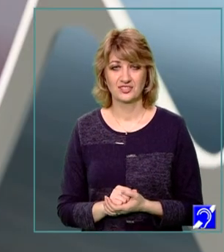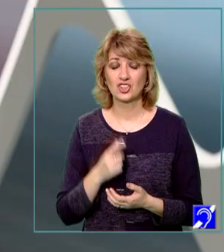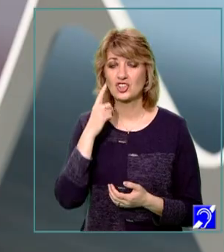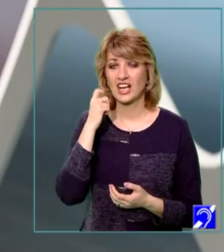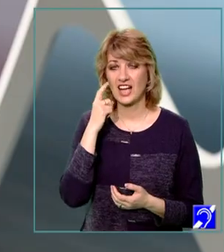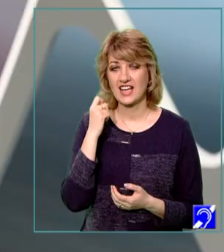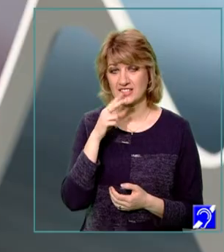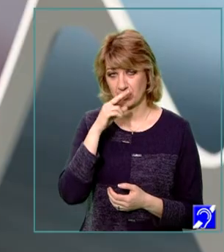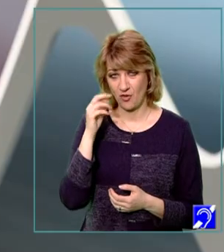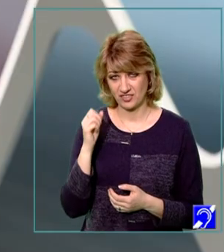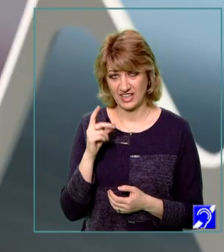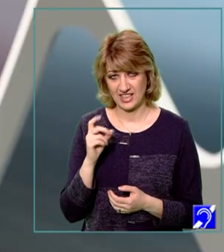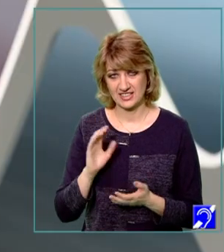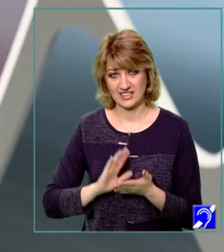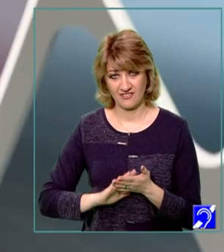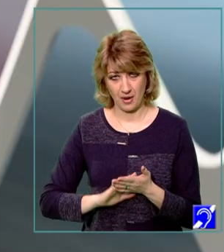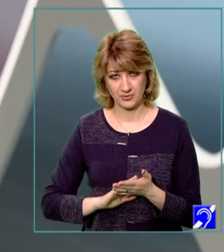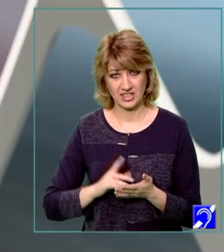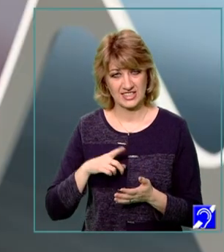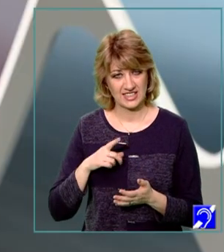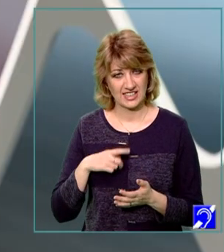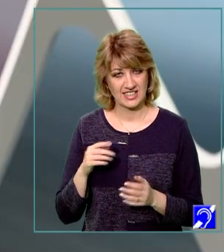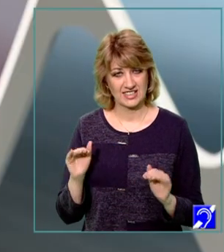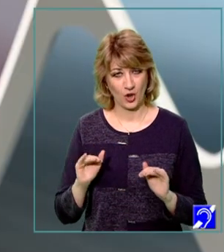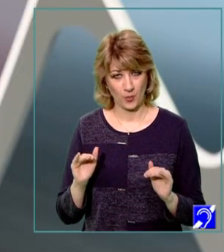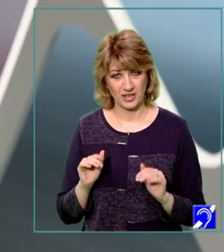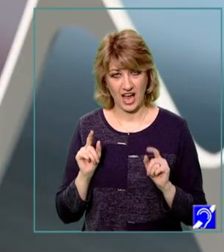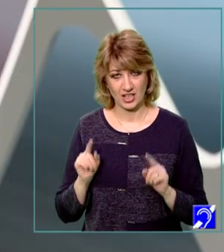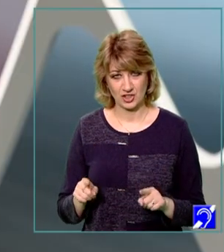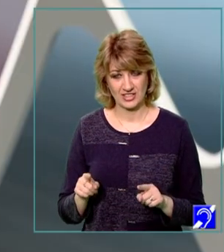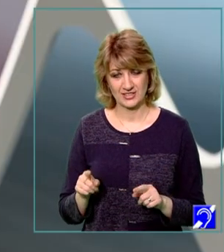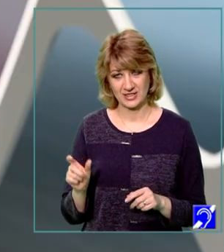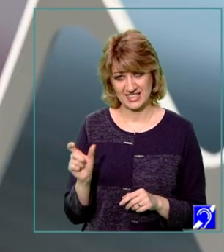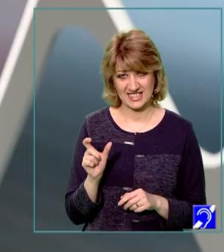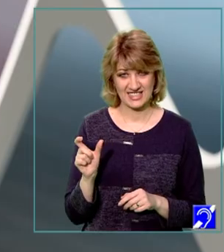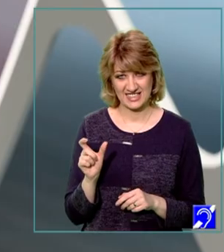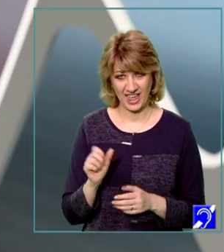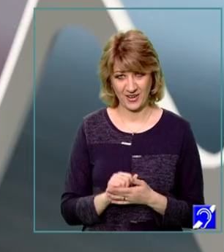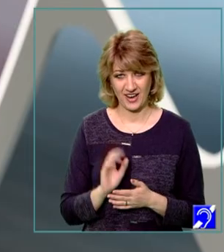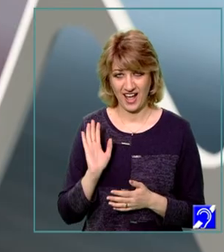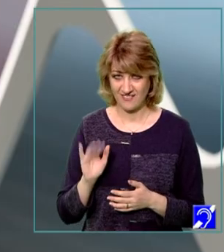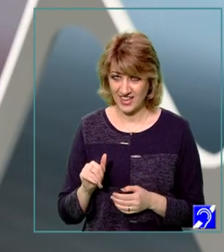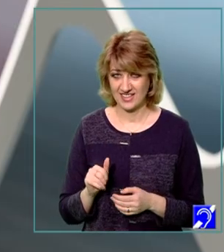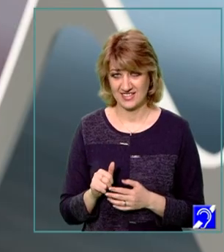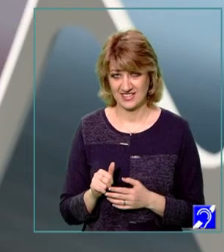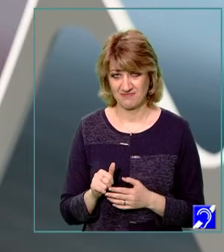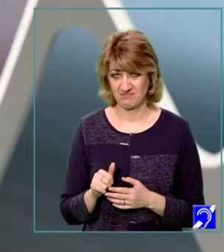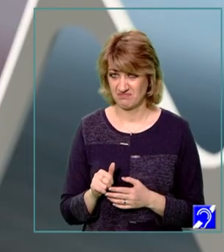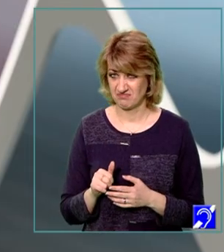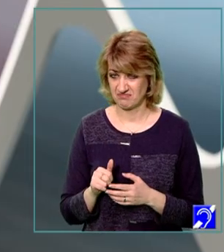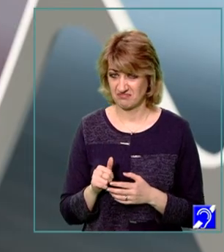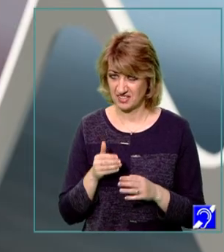Încercați să profitați de faptul că sunteți copii ai acestui secol și aveți la dispoziție toate